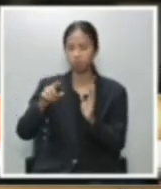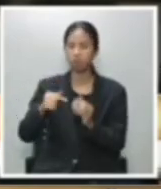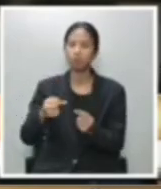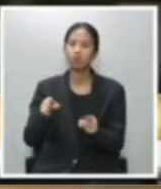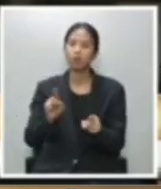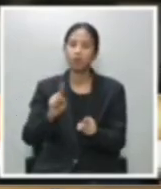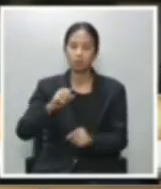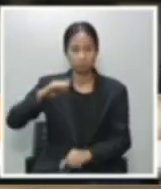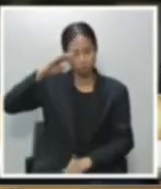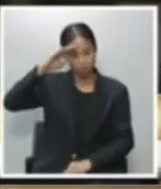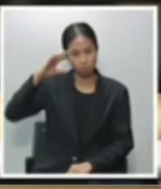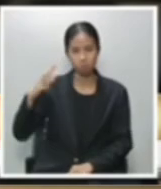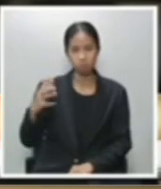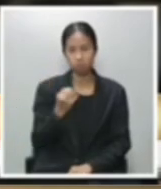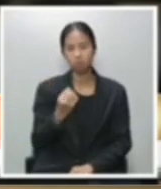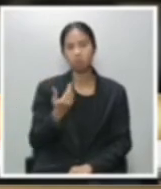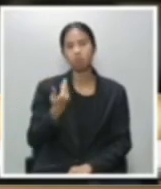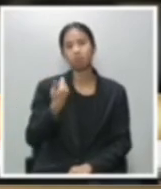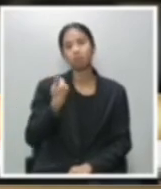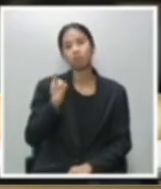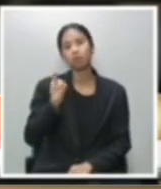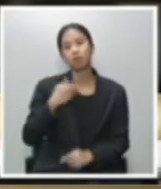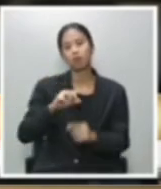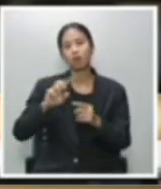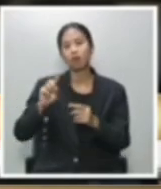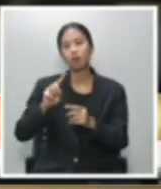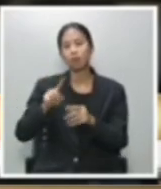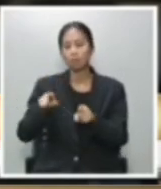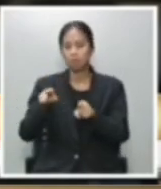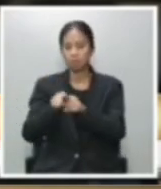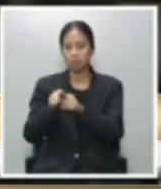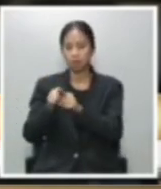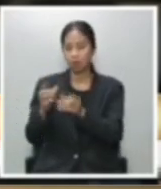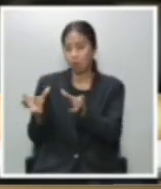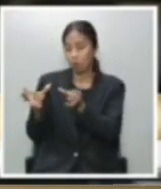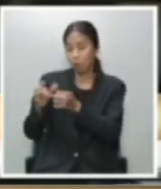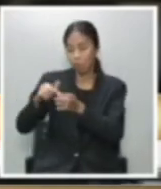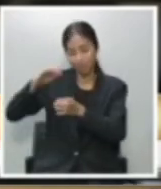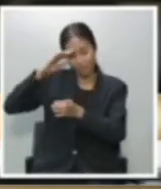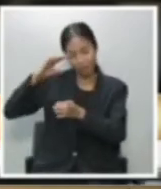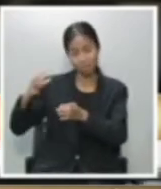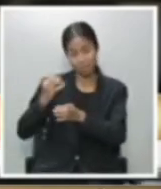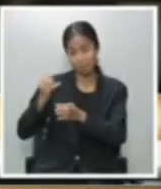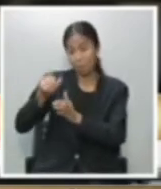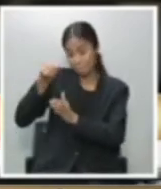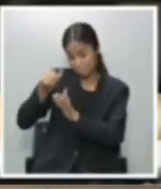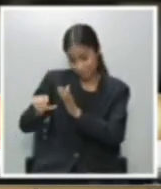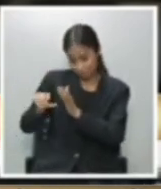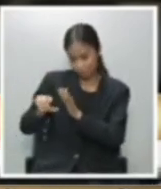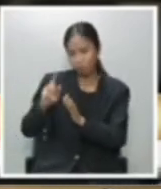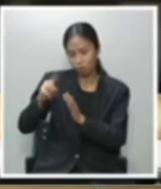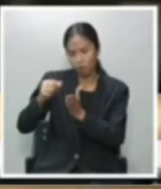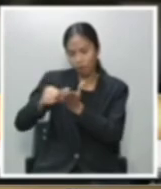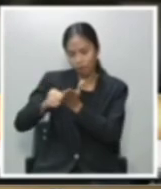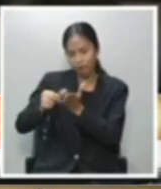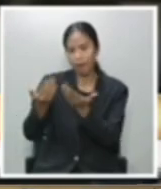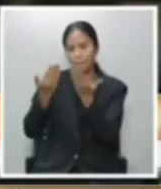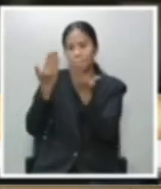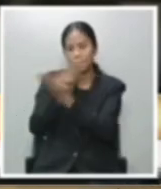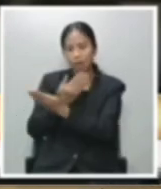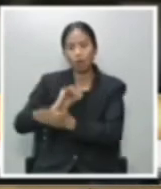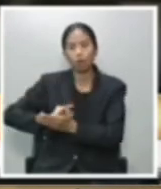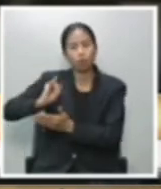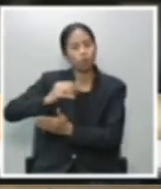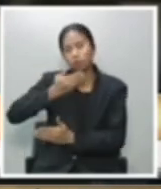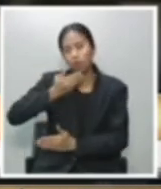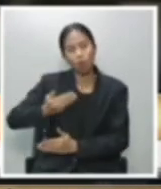นั้นจะมีการนิรโทษกรรมให้แก่คณะผู้รัฐประหารเองทุกครั้งไปช่วงแรกๆประม